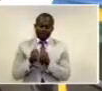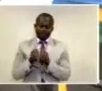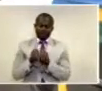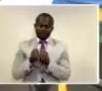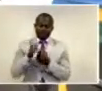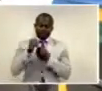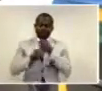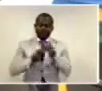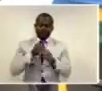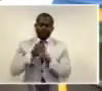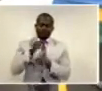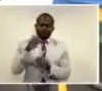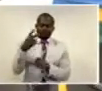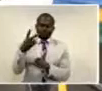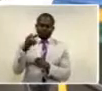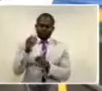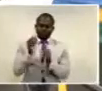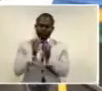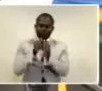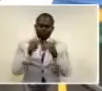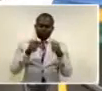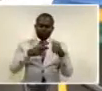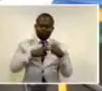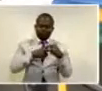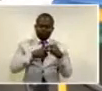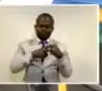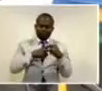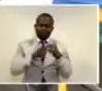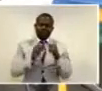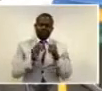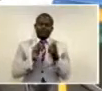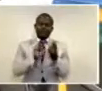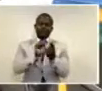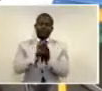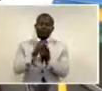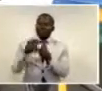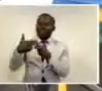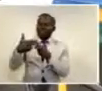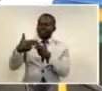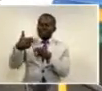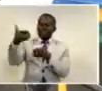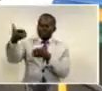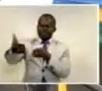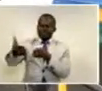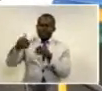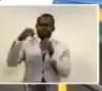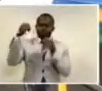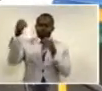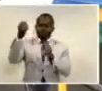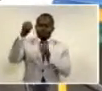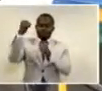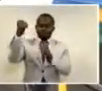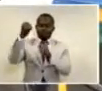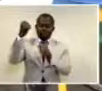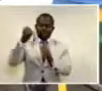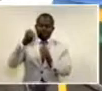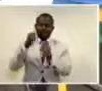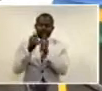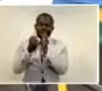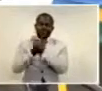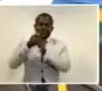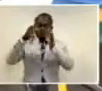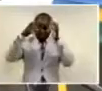muri 2017 mwahuriye ahatari kure y'aha mwiyamamariza kuba Perezida wa